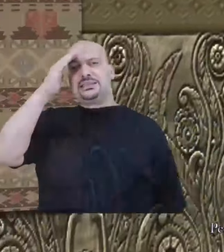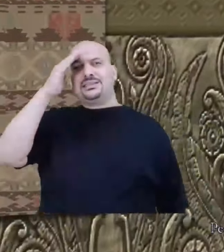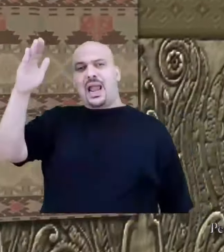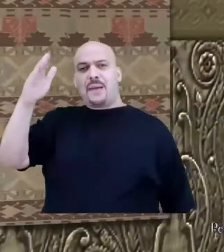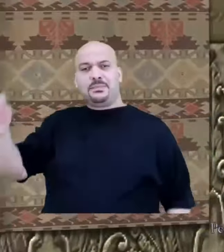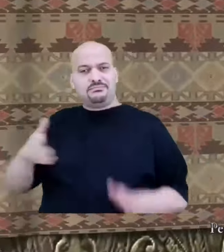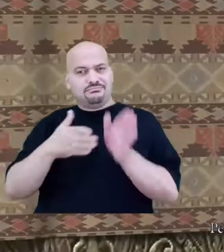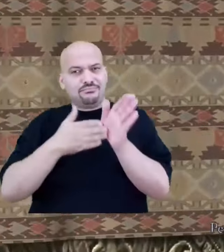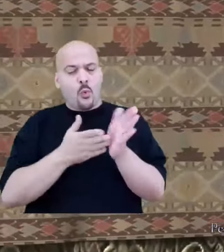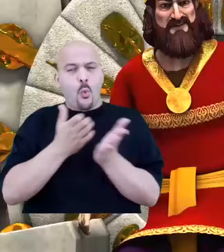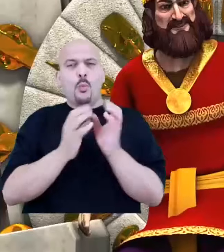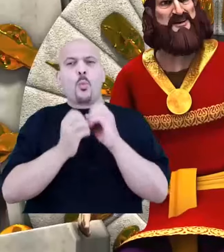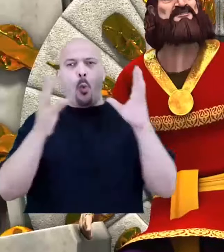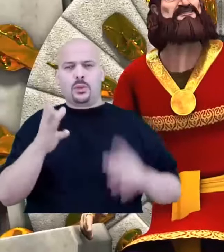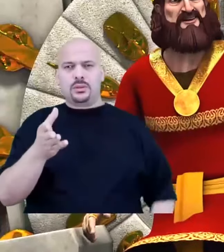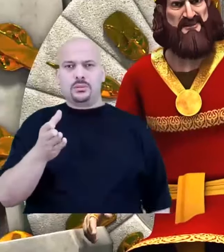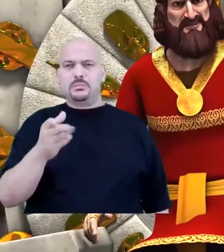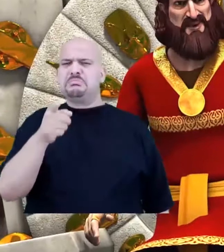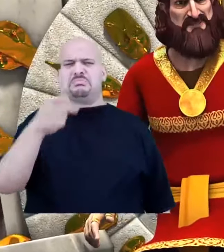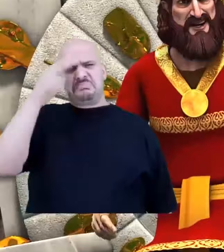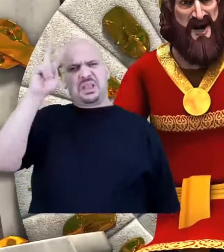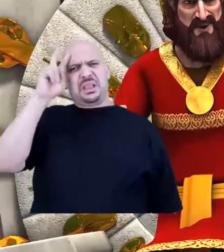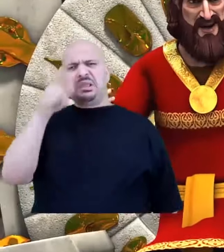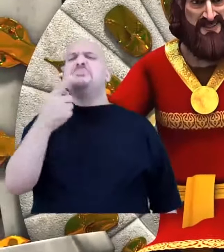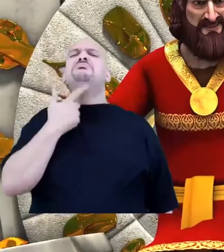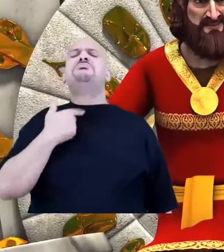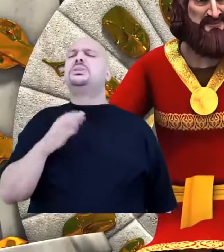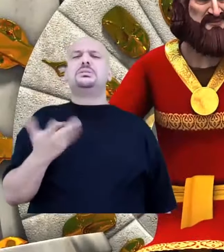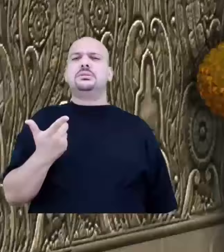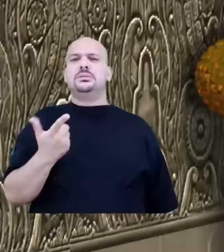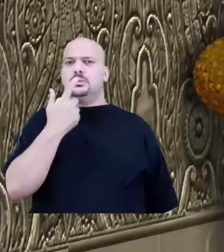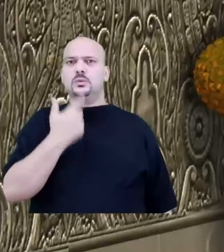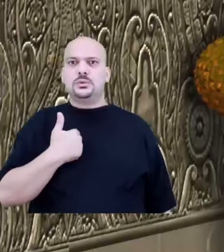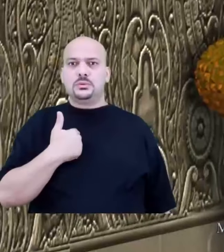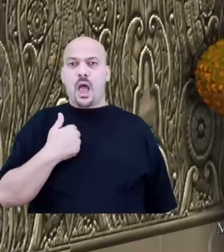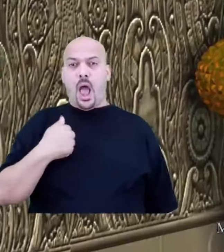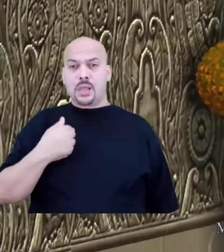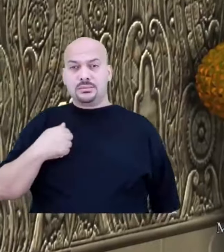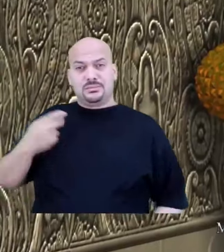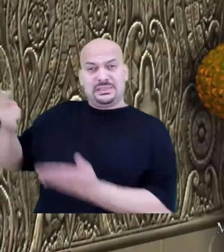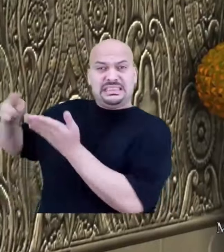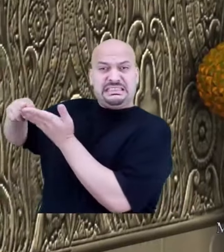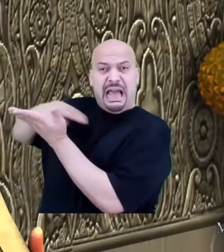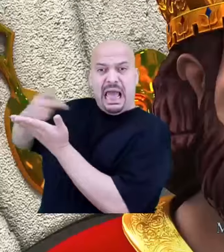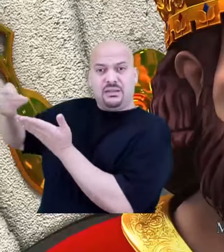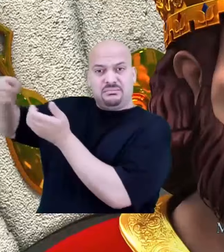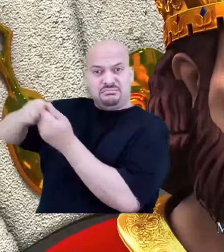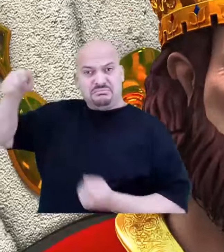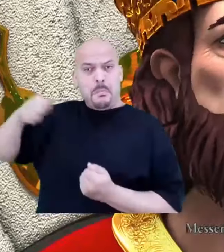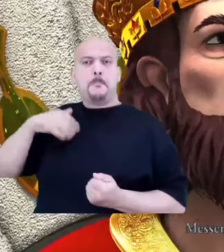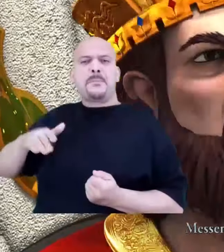السلام على من اتبع الهدى. من أنت وماذا تريد؟ رسول من عند رسول الله.